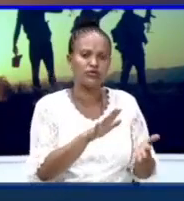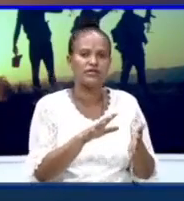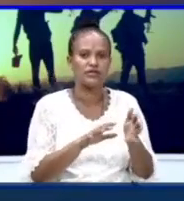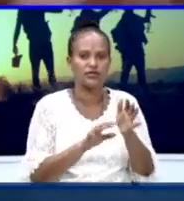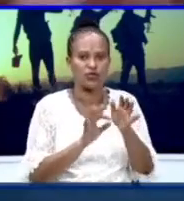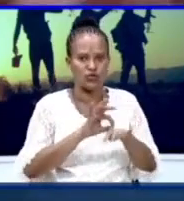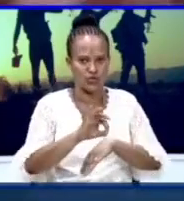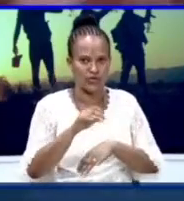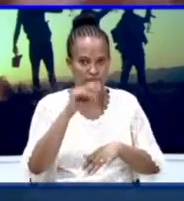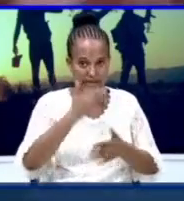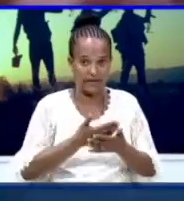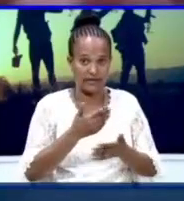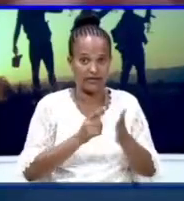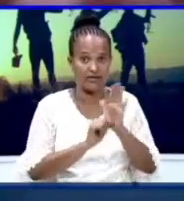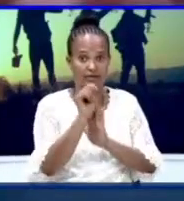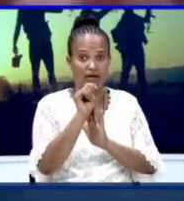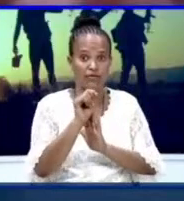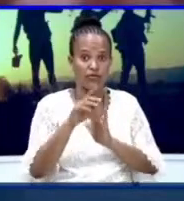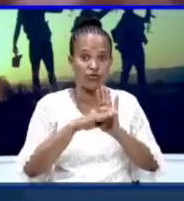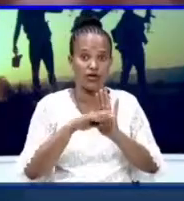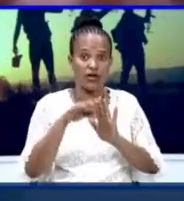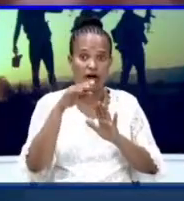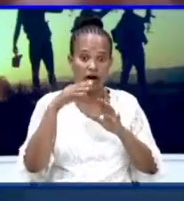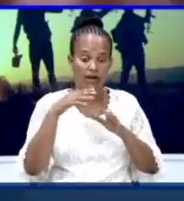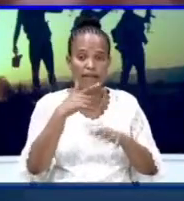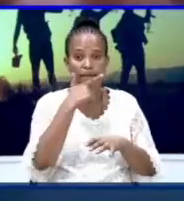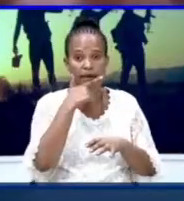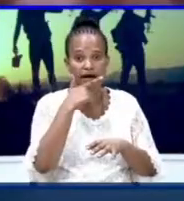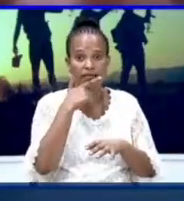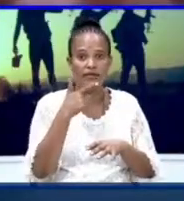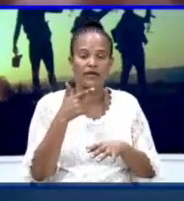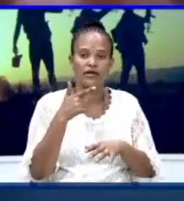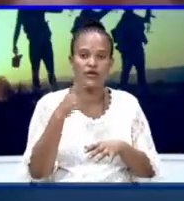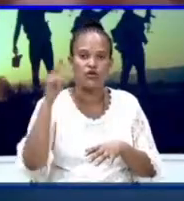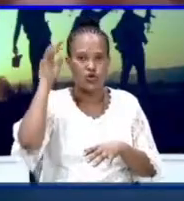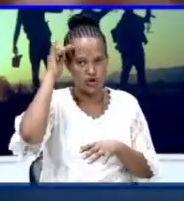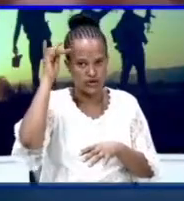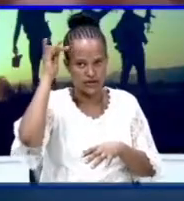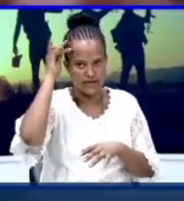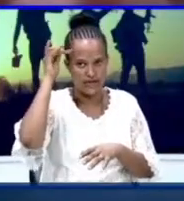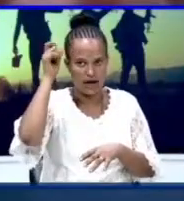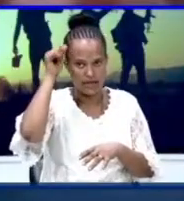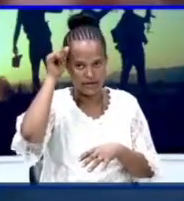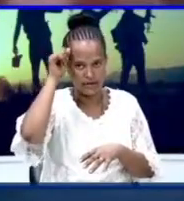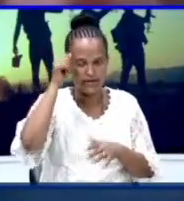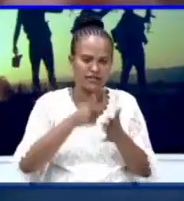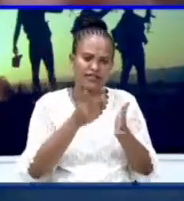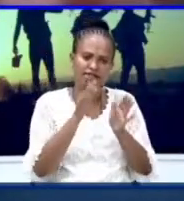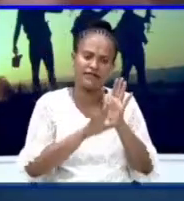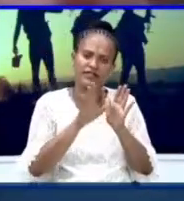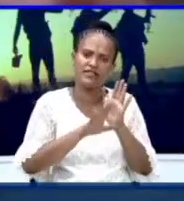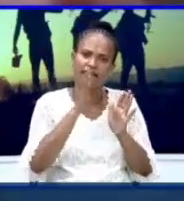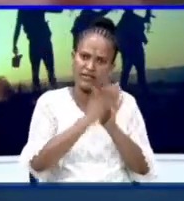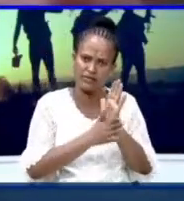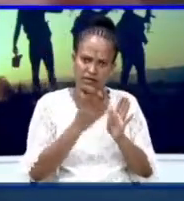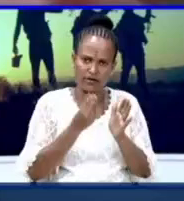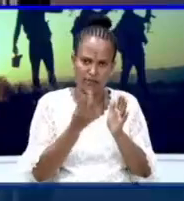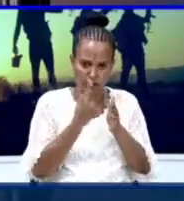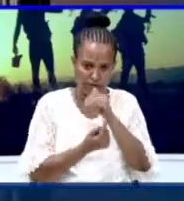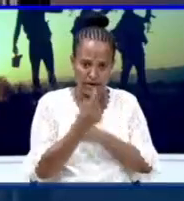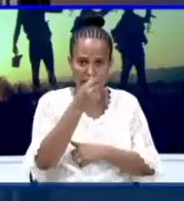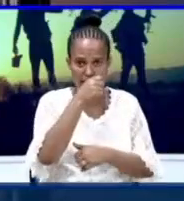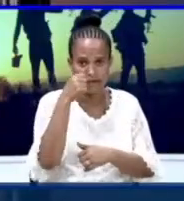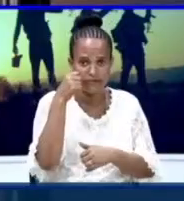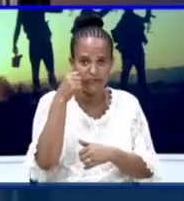ትግራይ ብምውካስ ኣባል ፓርላማ እንግሊዝ ዝኾኑ ሎርድ ዴቪድ ኣልተን እዚ ግፍዒ እናፈፀመ ዝርከብ ውልቀ መላኺ